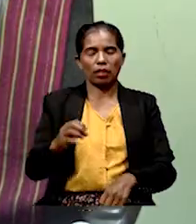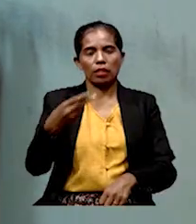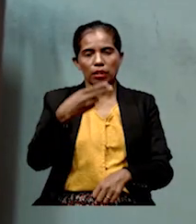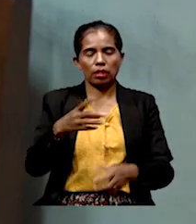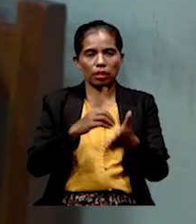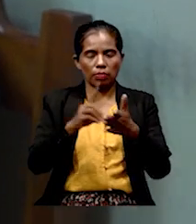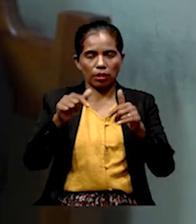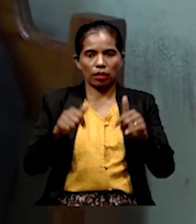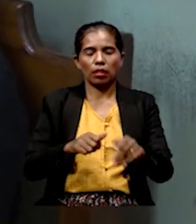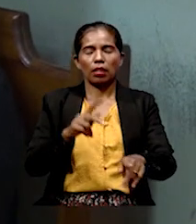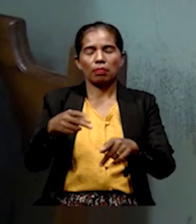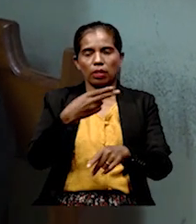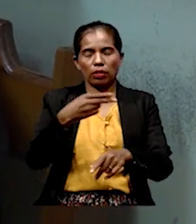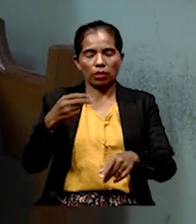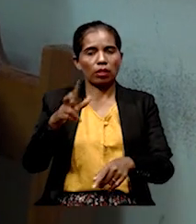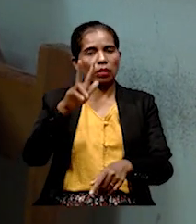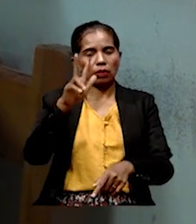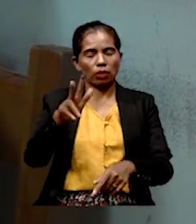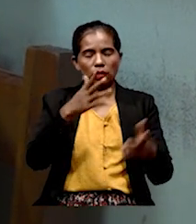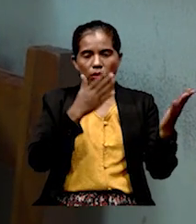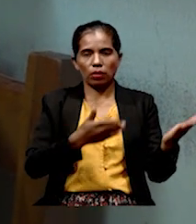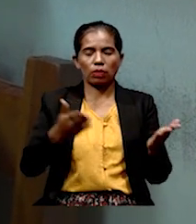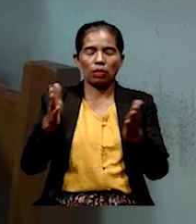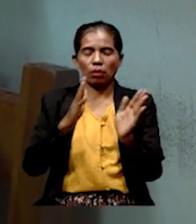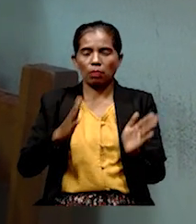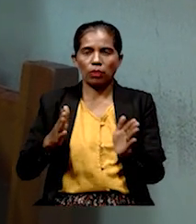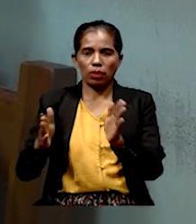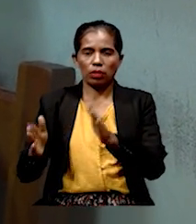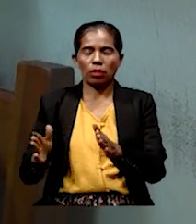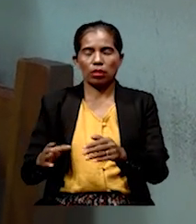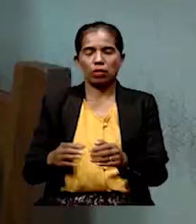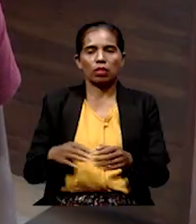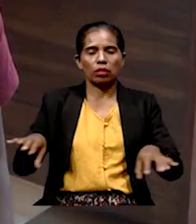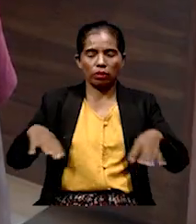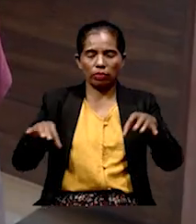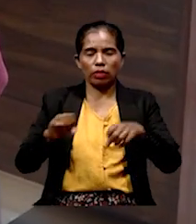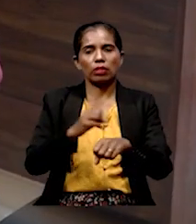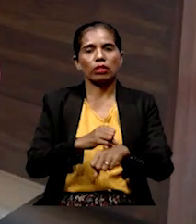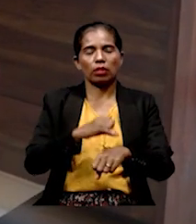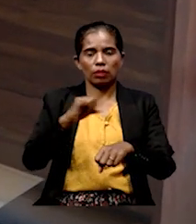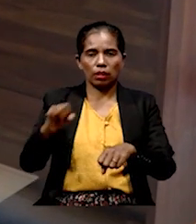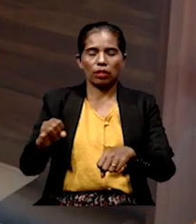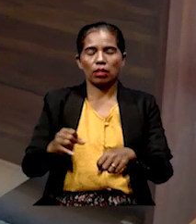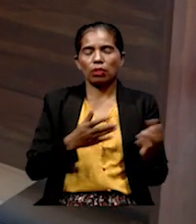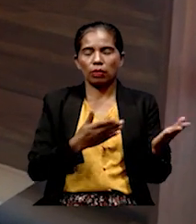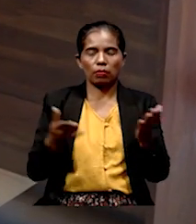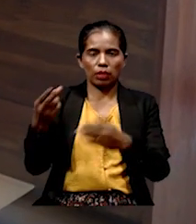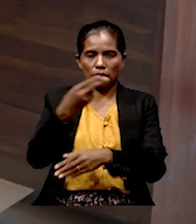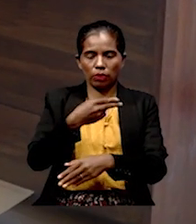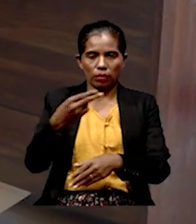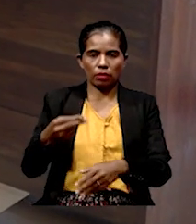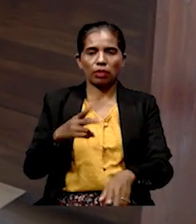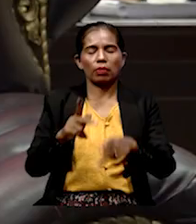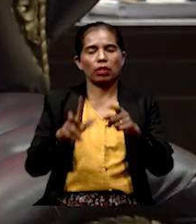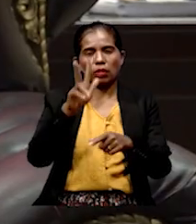ne sidadang Indonesia na intolu ne submete kedas ba prosesu identifikasaun iha Servisu Imigrasaun afu in deporta ba Indonesia sira na